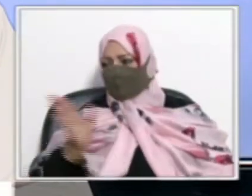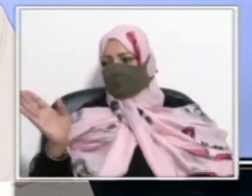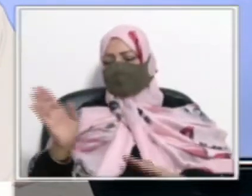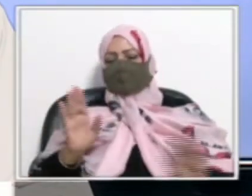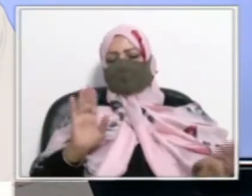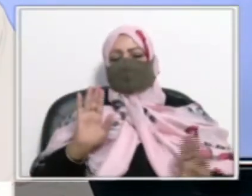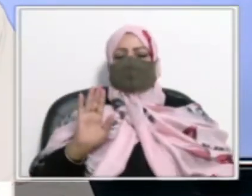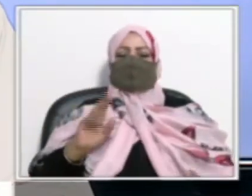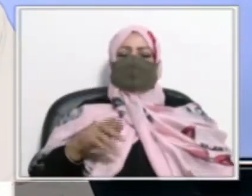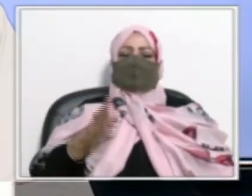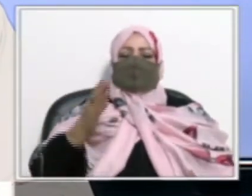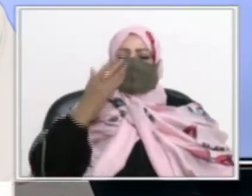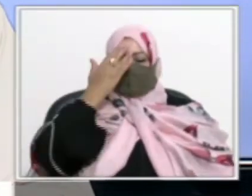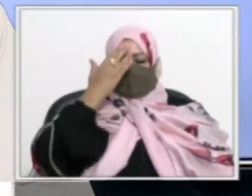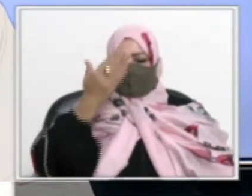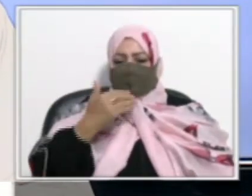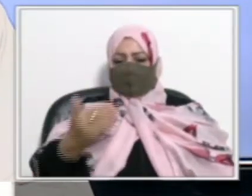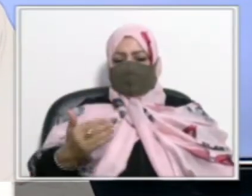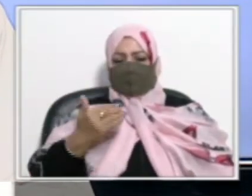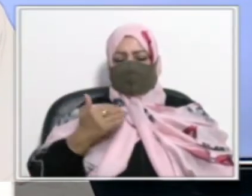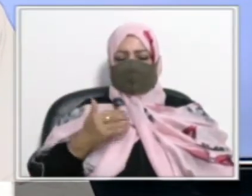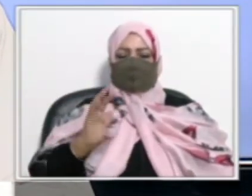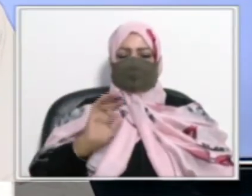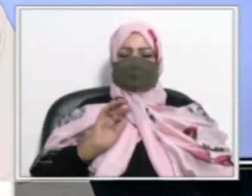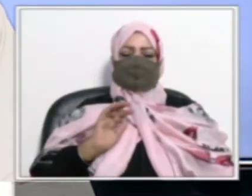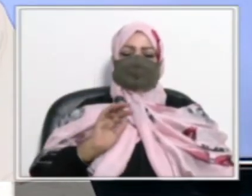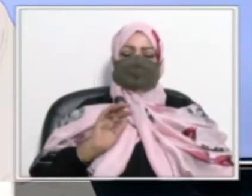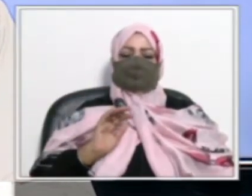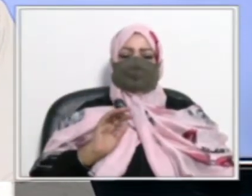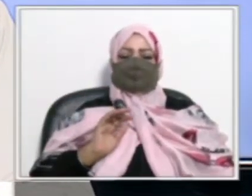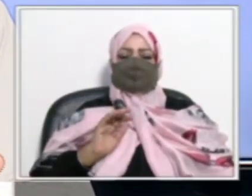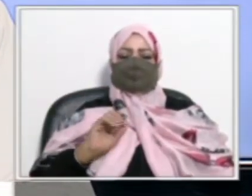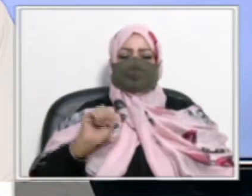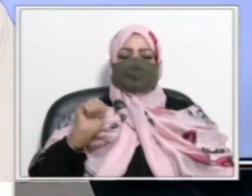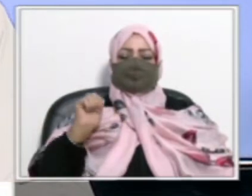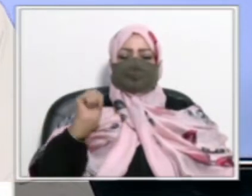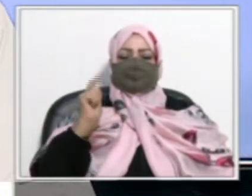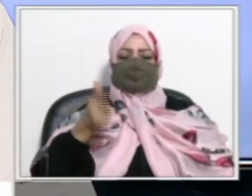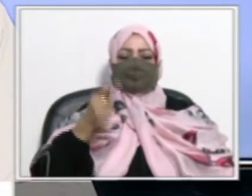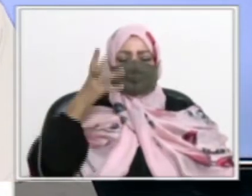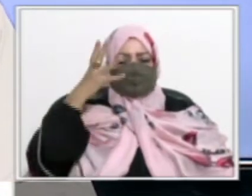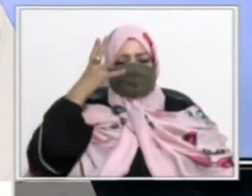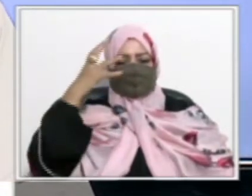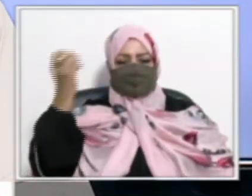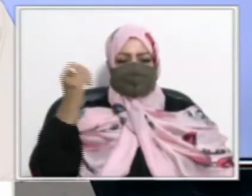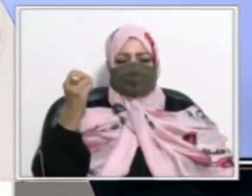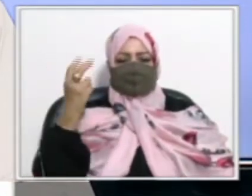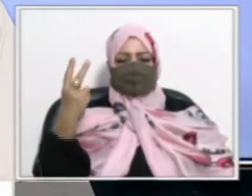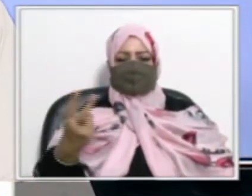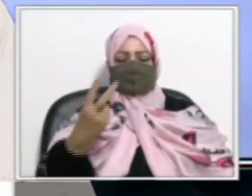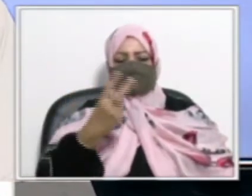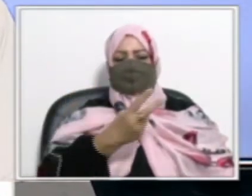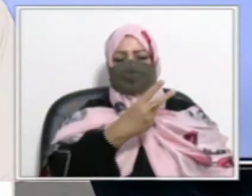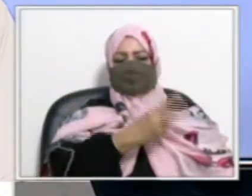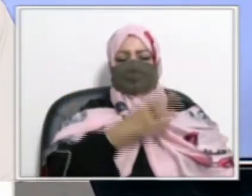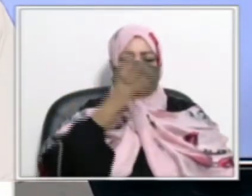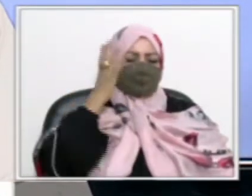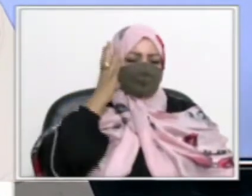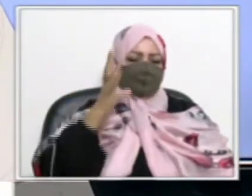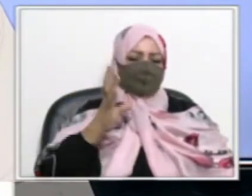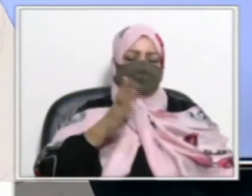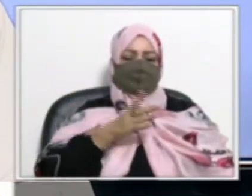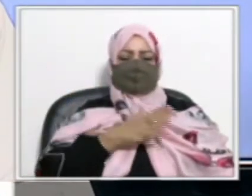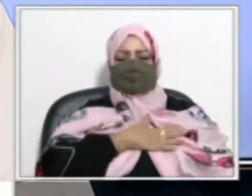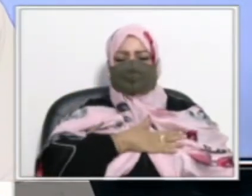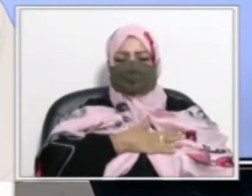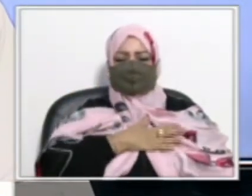في الصلاة والمستحبات والسنن الخفيفة كمن نسي السورة فقط، فإنه يأتي بالسجود، يجبرها السجود